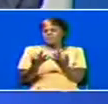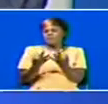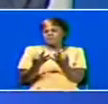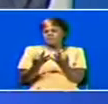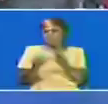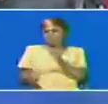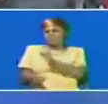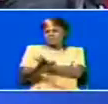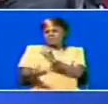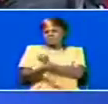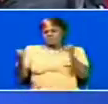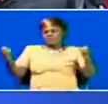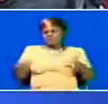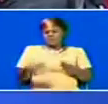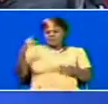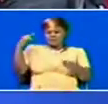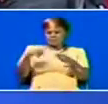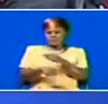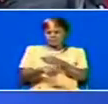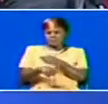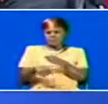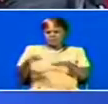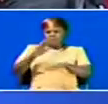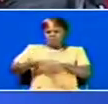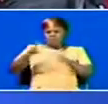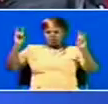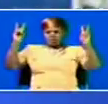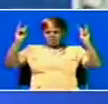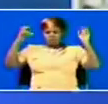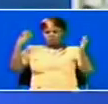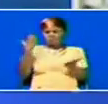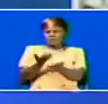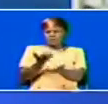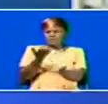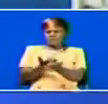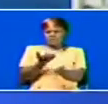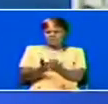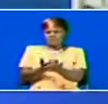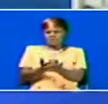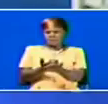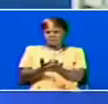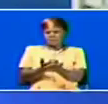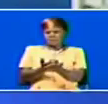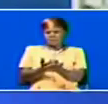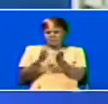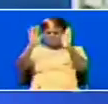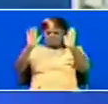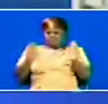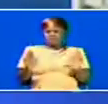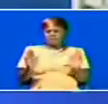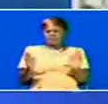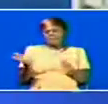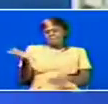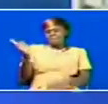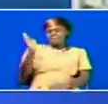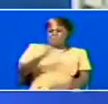Nadhani umeelezea vizuri kaingia ndani mpaka kwenye lile swala la ushahidi ambalo ni kitu cha muhimu sana. Turudi